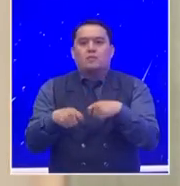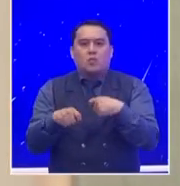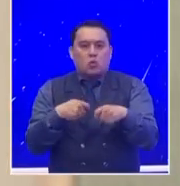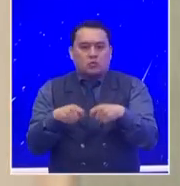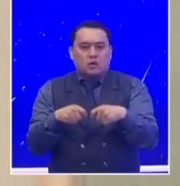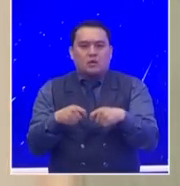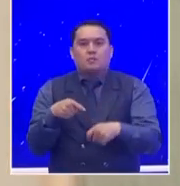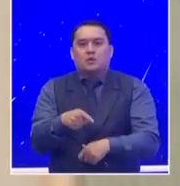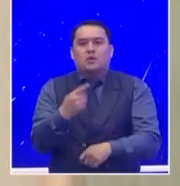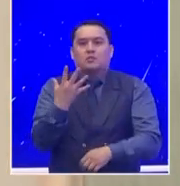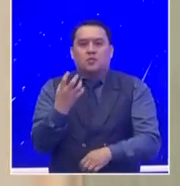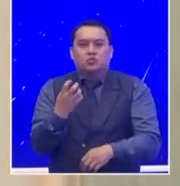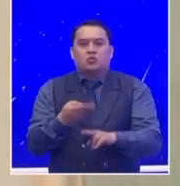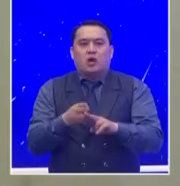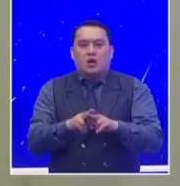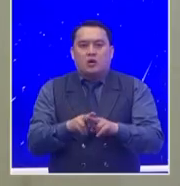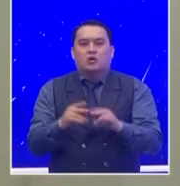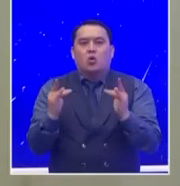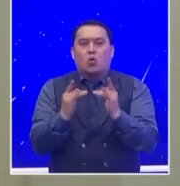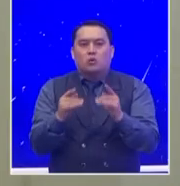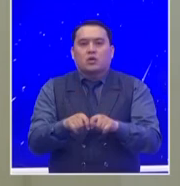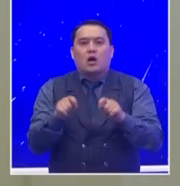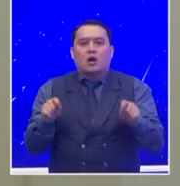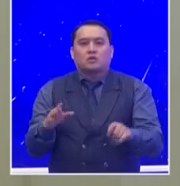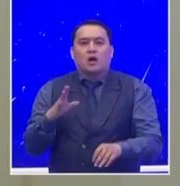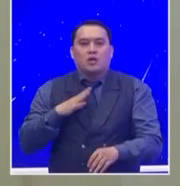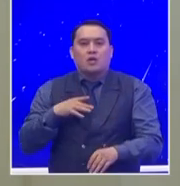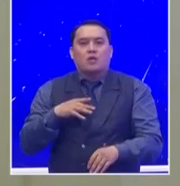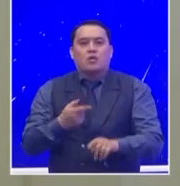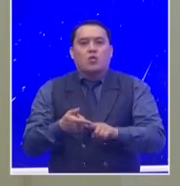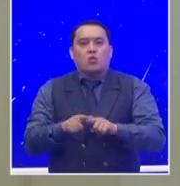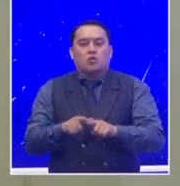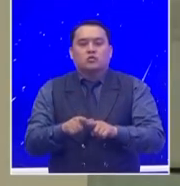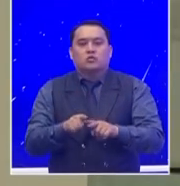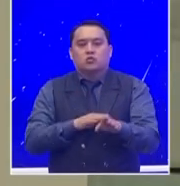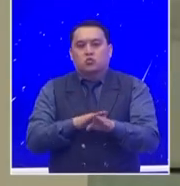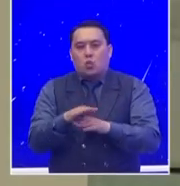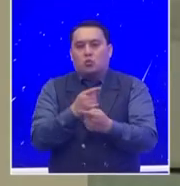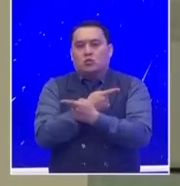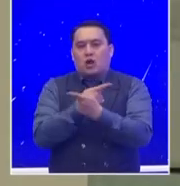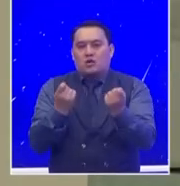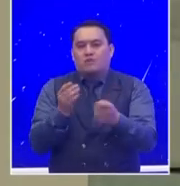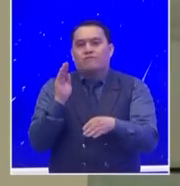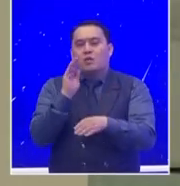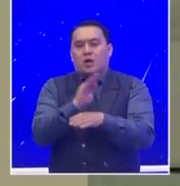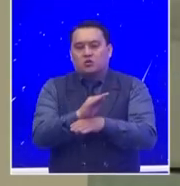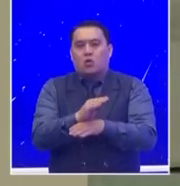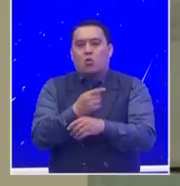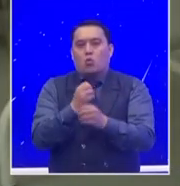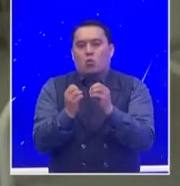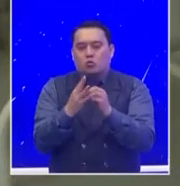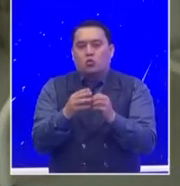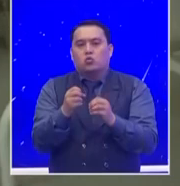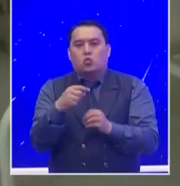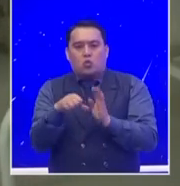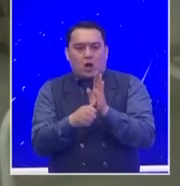және 1161 карантиндік төсек орны ашылыпты. Мұнан бөлек олар вирус жайында толық және қосымша ақпарат алу үшін 1406